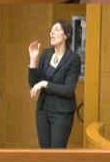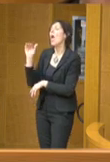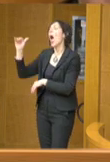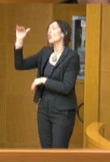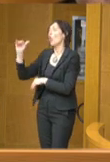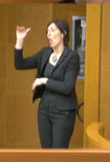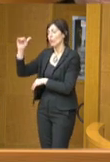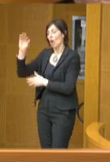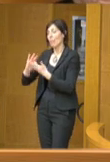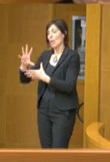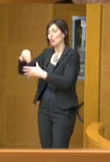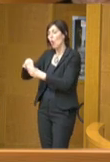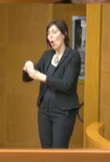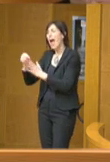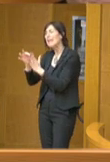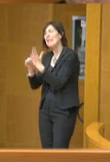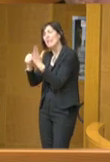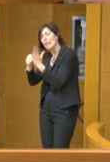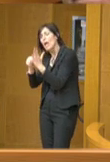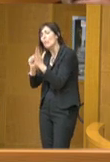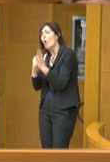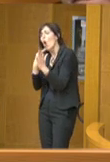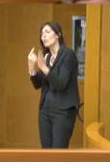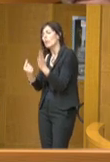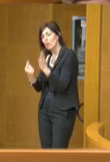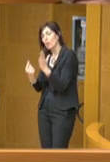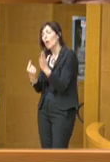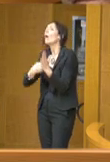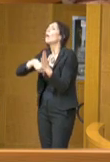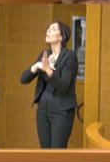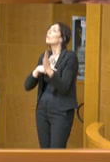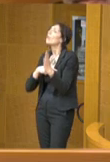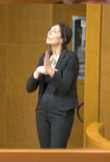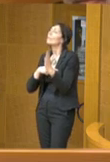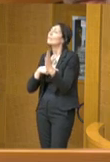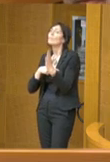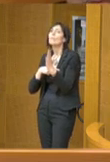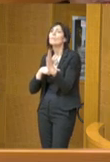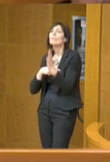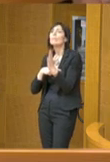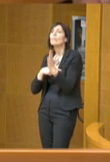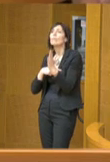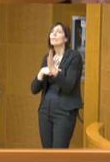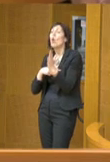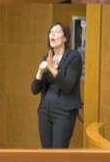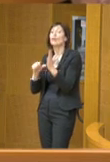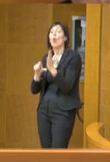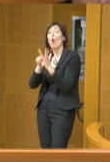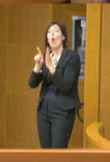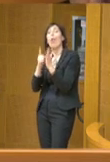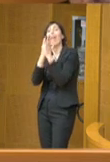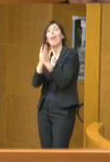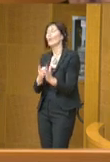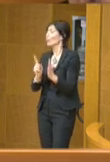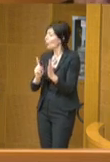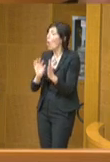i criteri che ci possono permettere di dire che non abbiamo fatto solamente un obbligo di legge, ma abbiamo veramente fatto